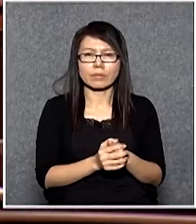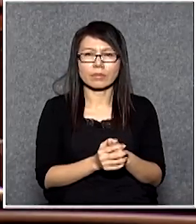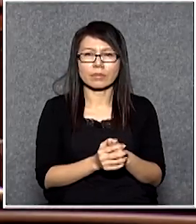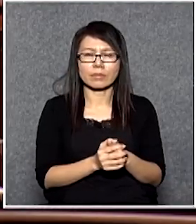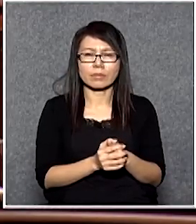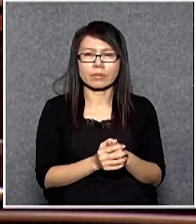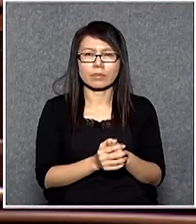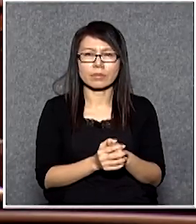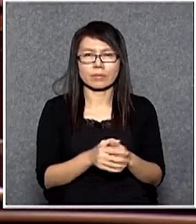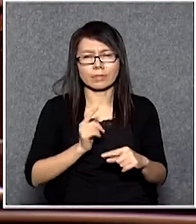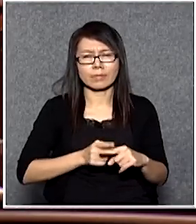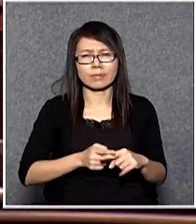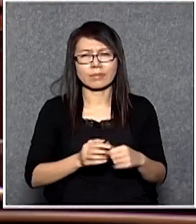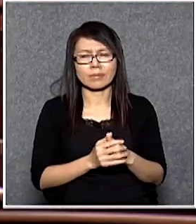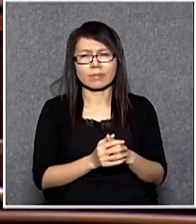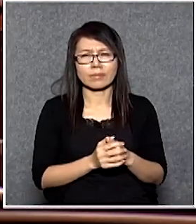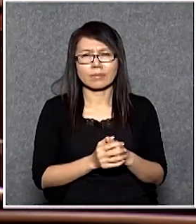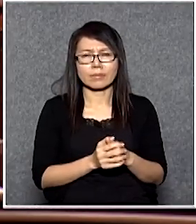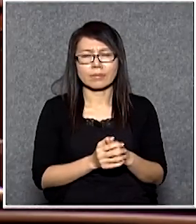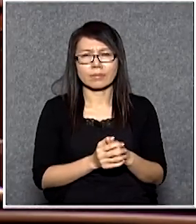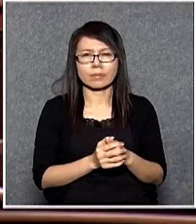即是這個